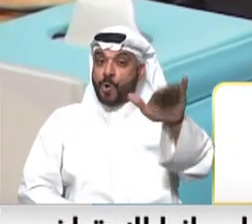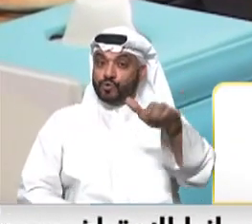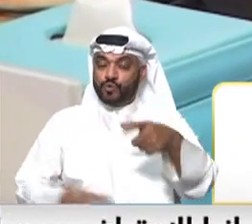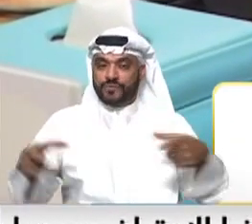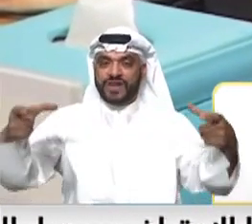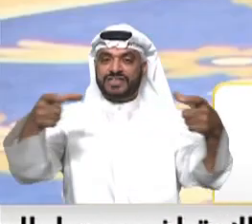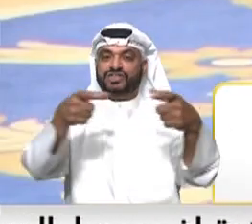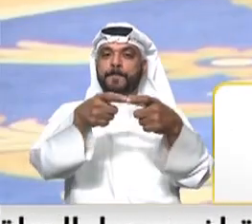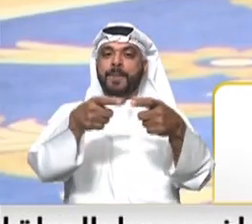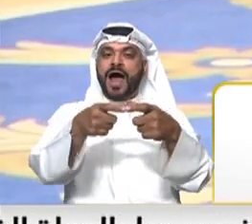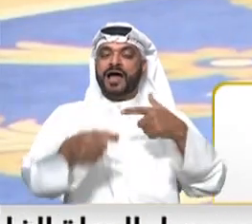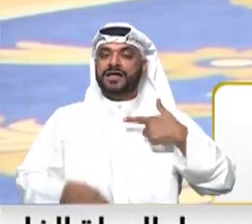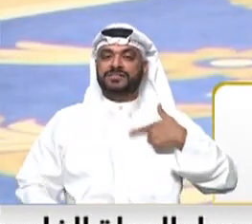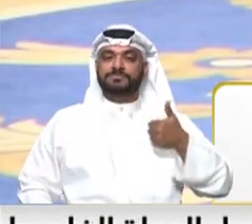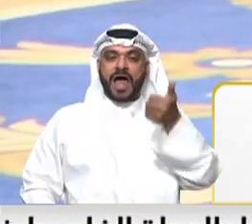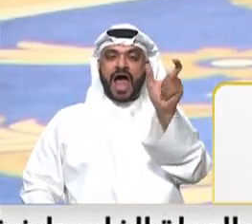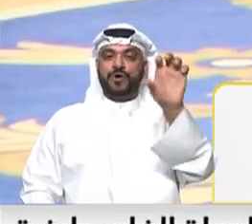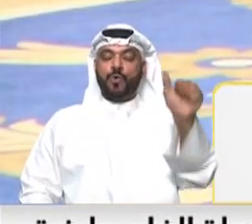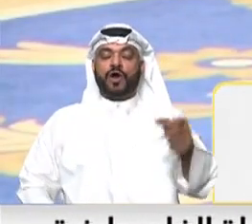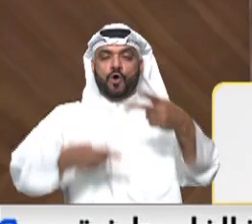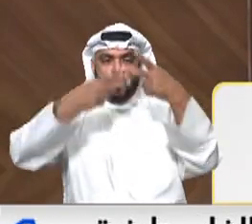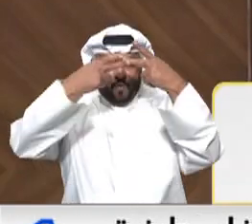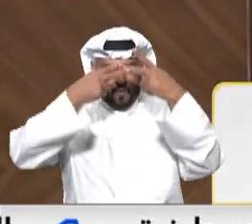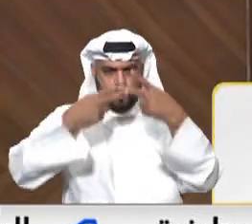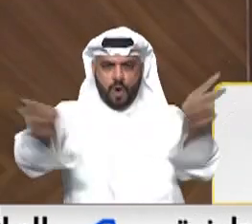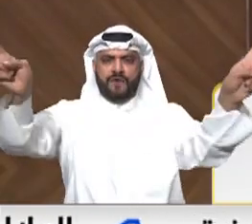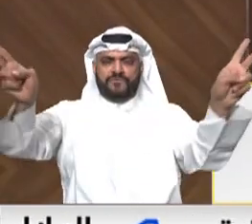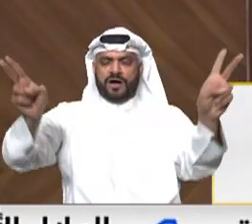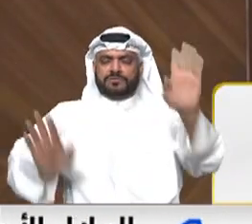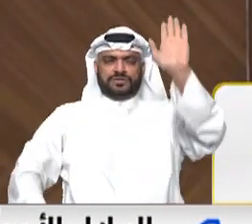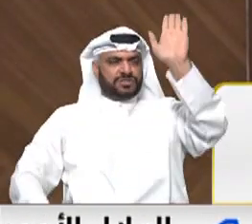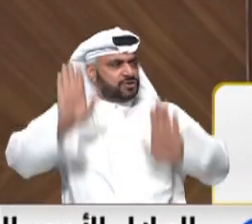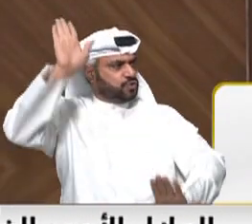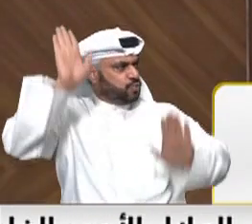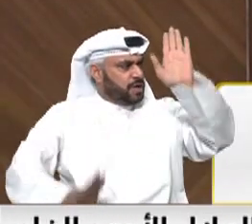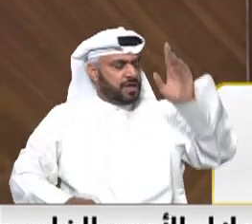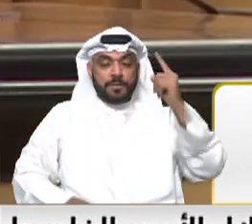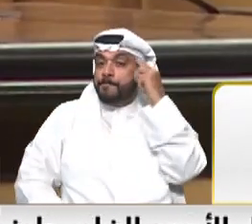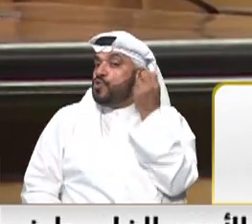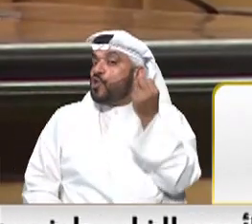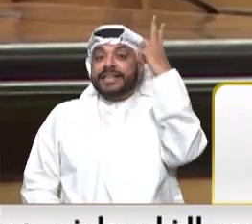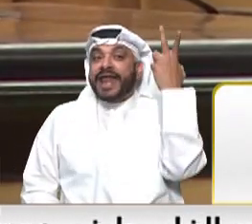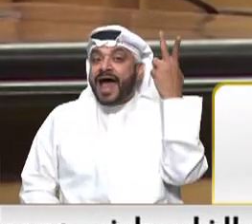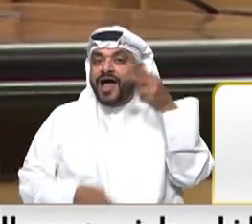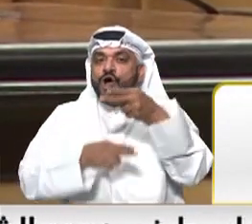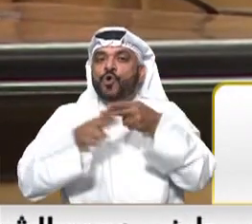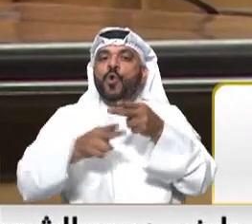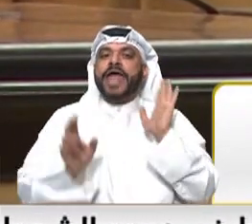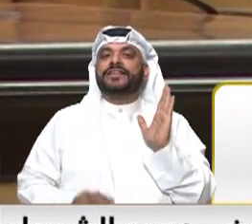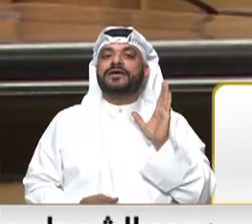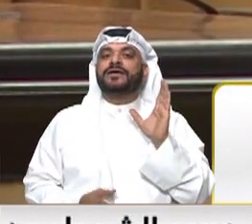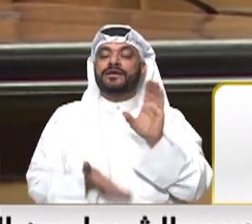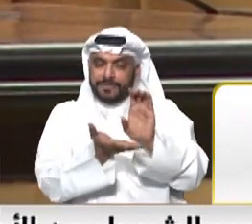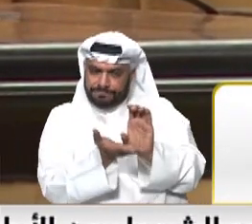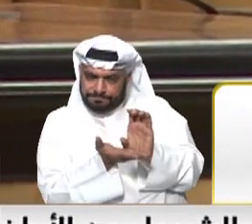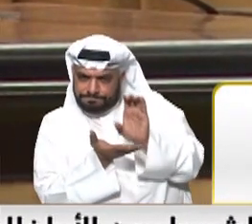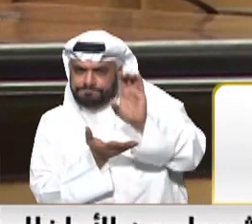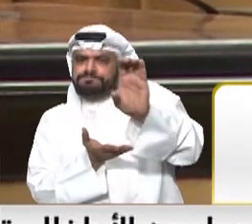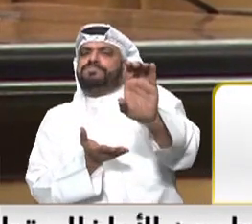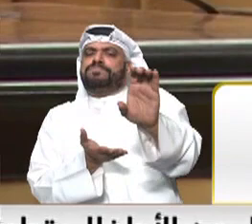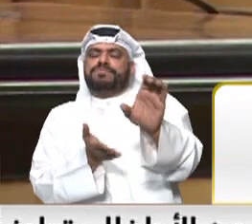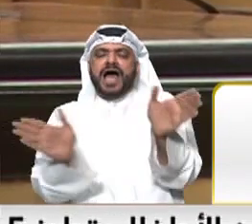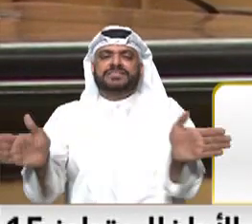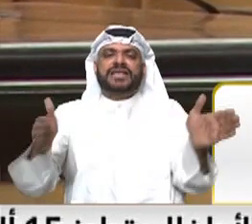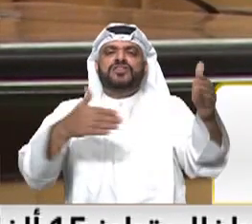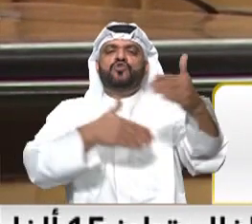المضف، حيث تمت الموافقة بالإجماع على مقترح دولة الكويت بتخصيص 10% من أرباح الصندوق